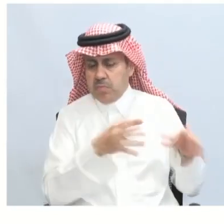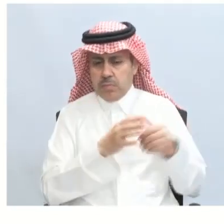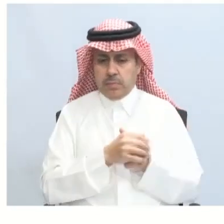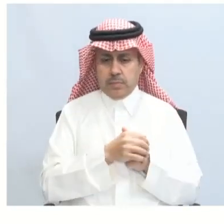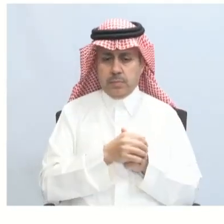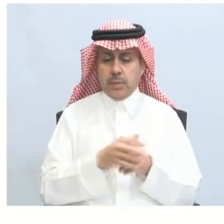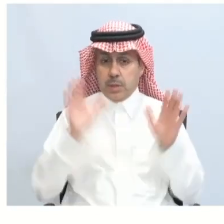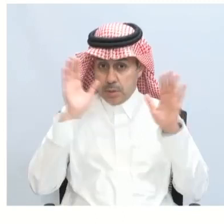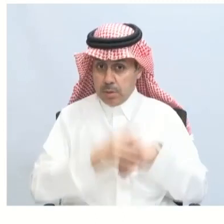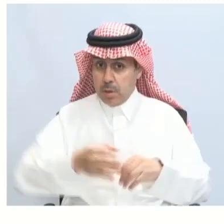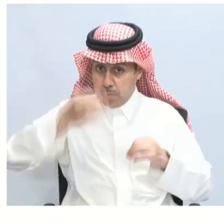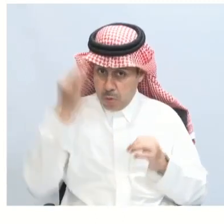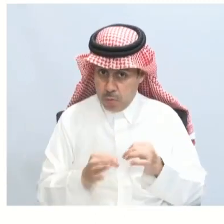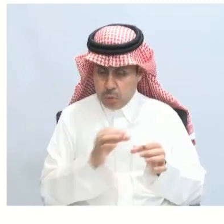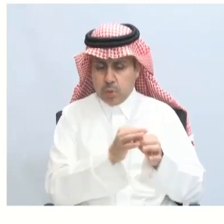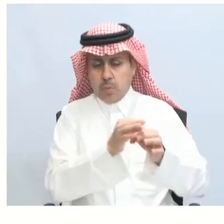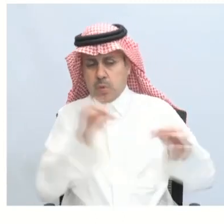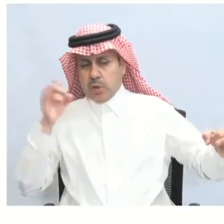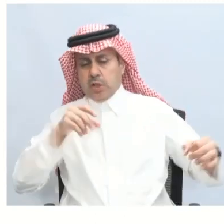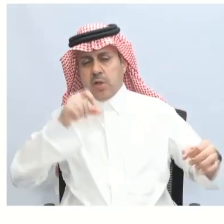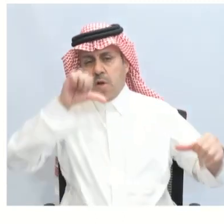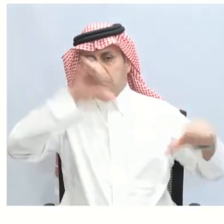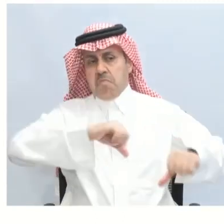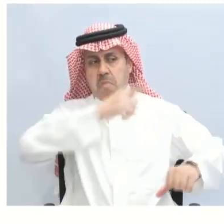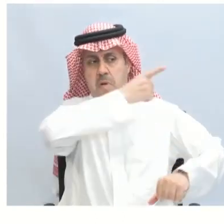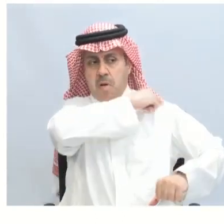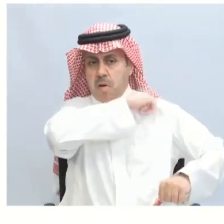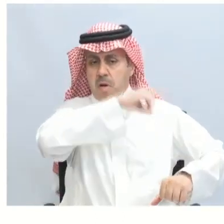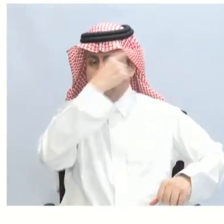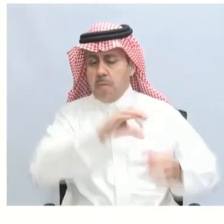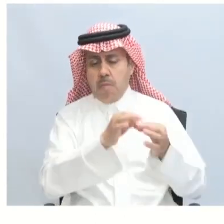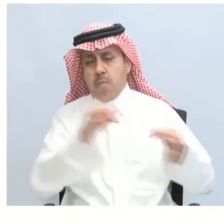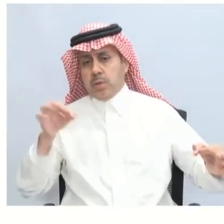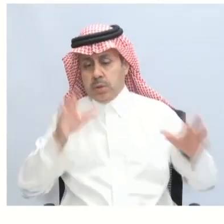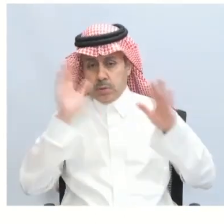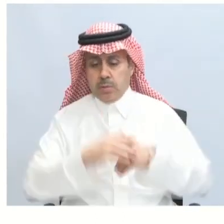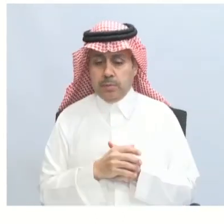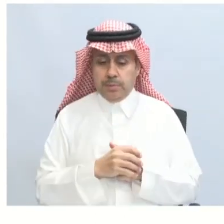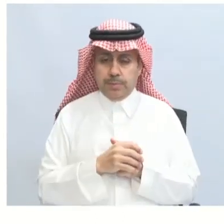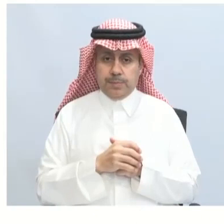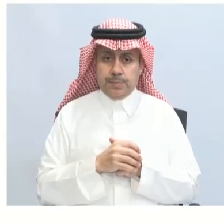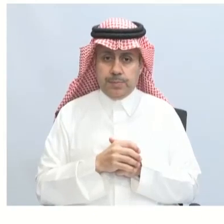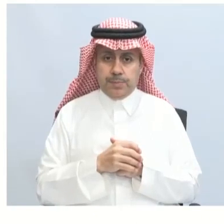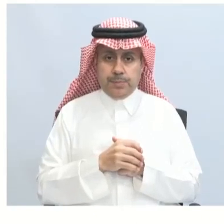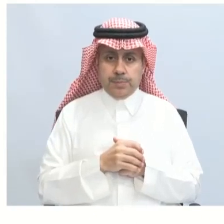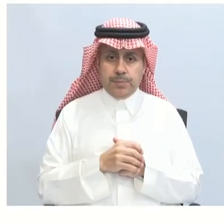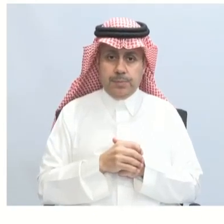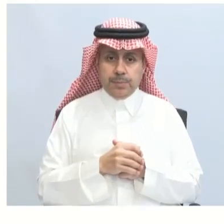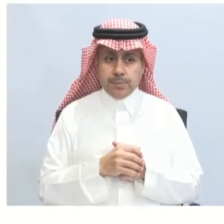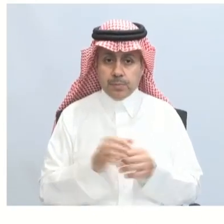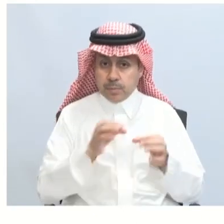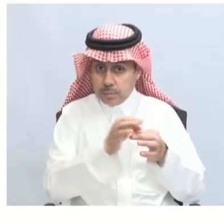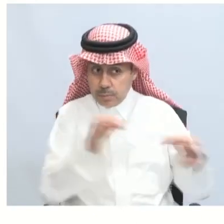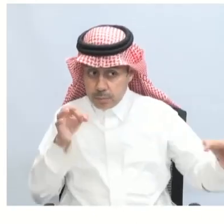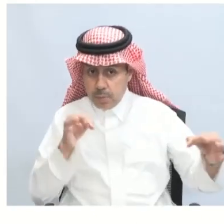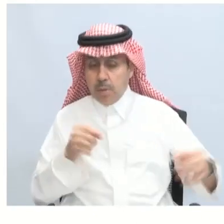فهذه الصلاه حصن في ان تقع في المنكرات وان تقع في الفواحش لهذا من اراد ان ان